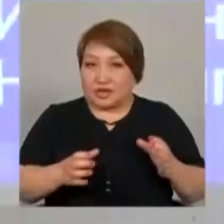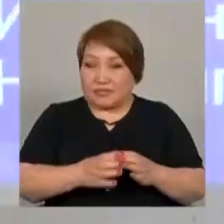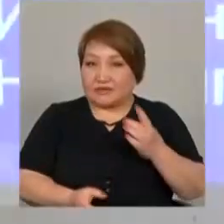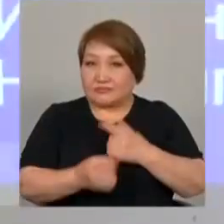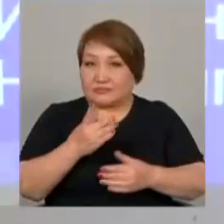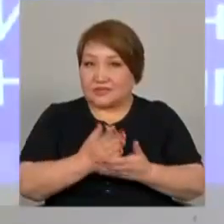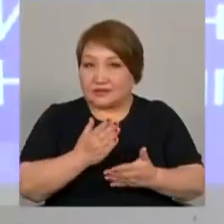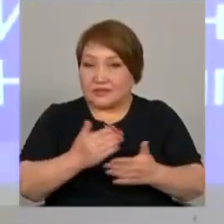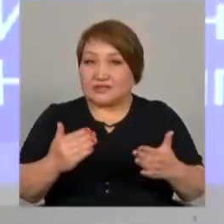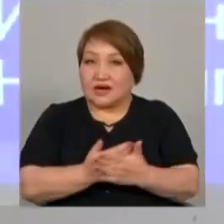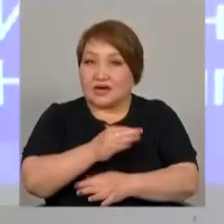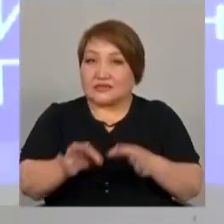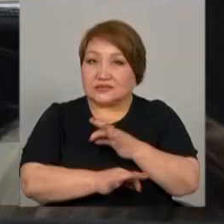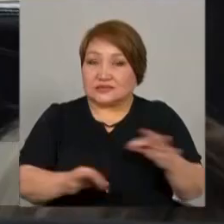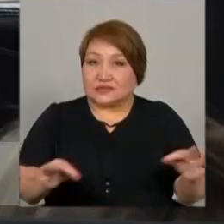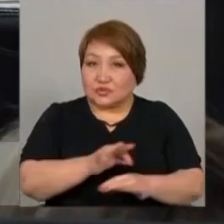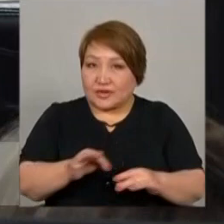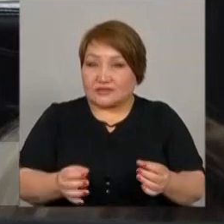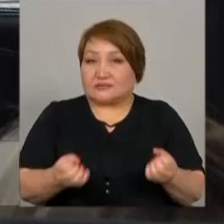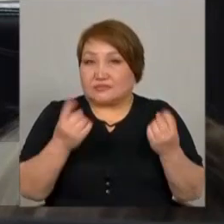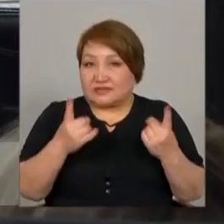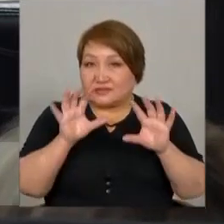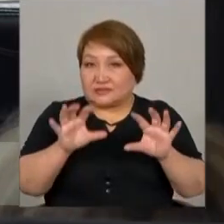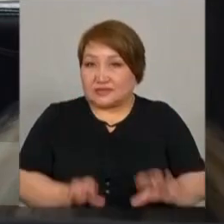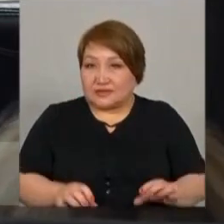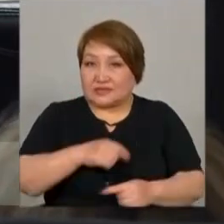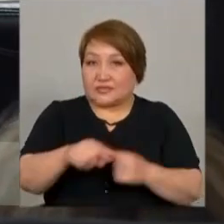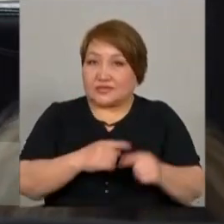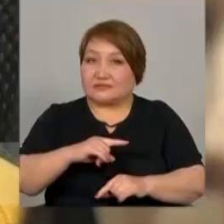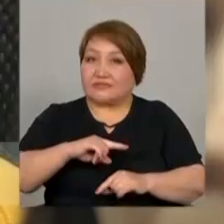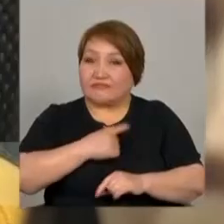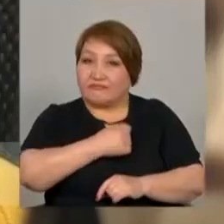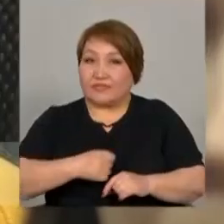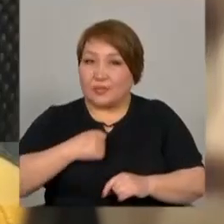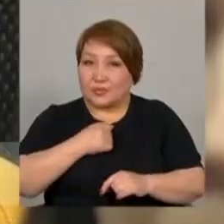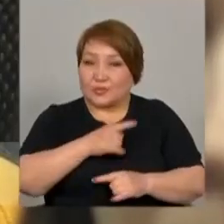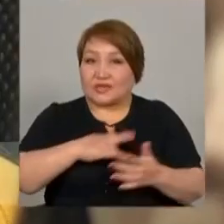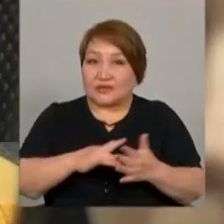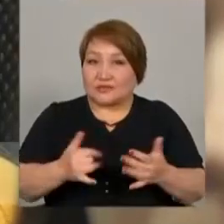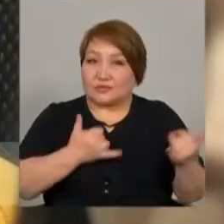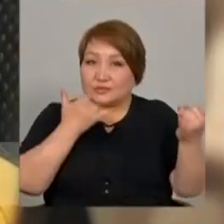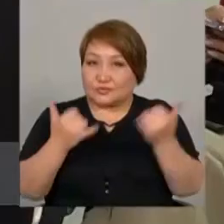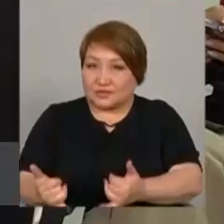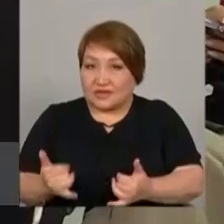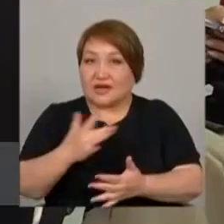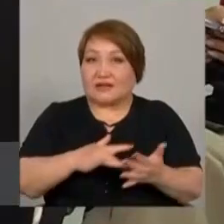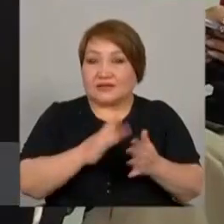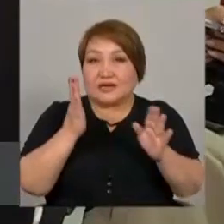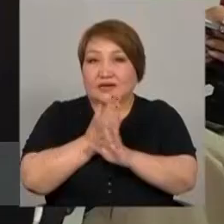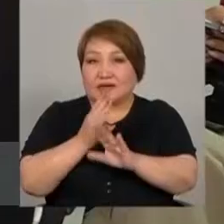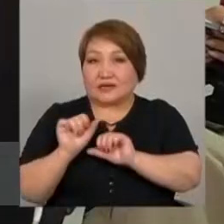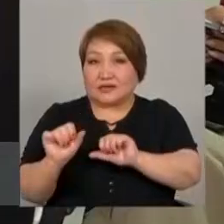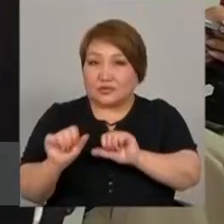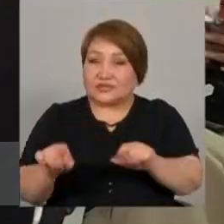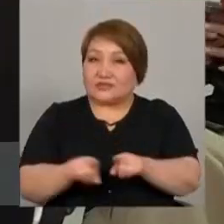заң жобасы шыққалы бері кәсіпкерлер қапалы. Айтуларынша, бұл қызметті ұсыну арқылы қаланың экологиясына да оң әсерін тигізіп